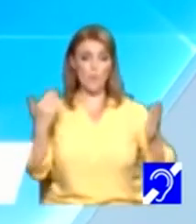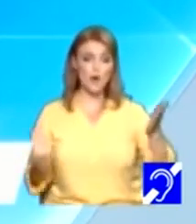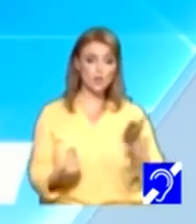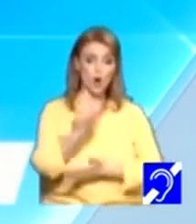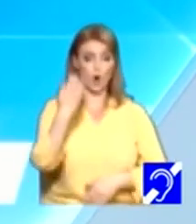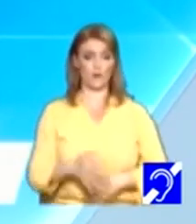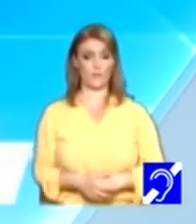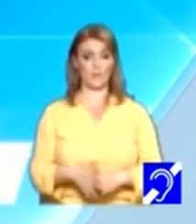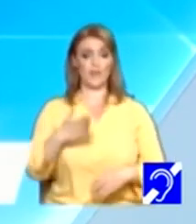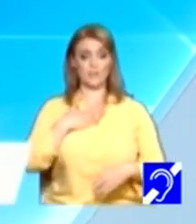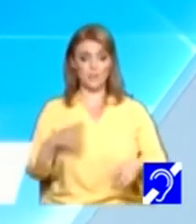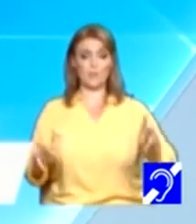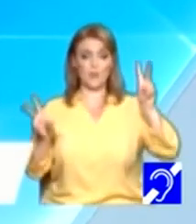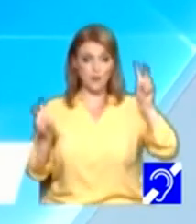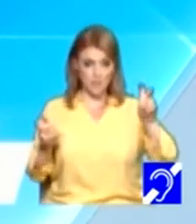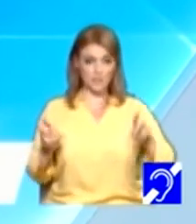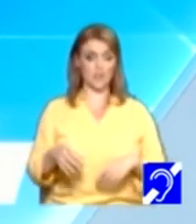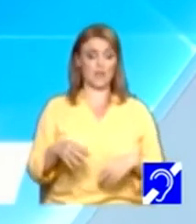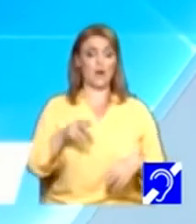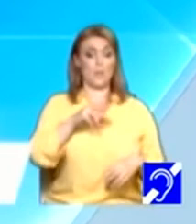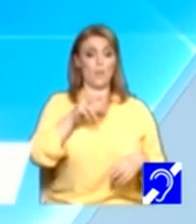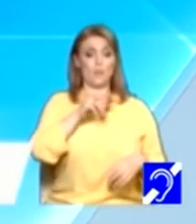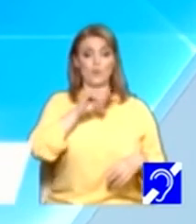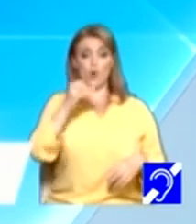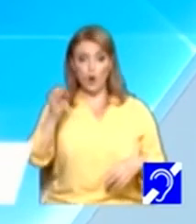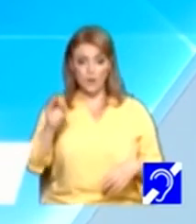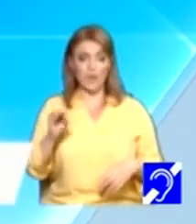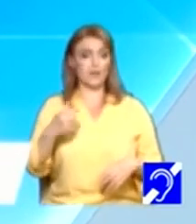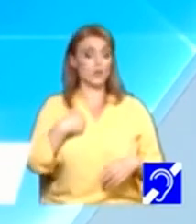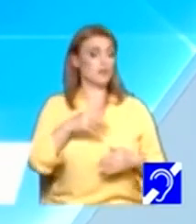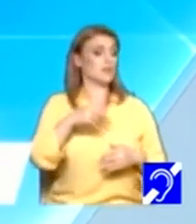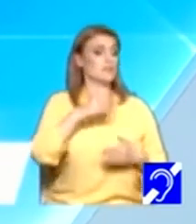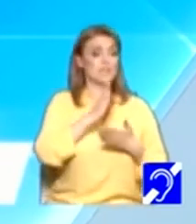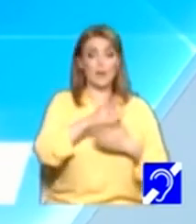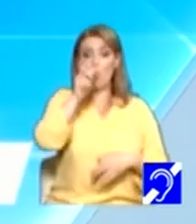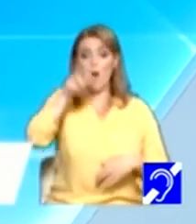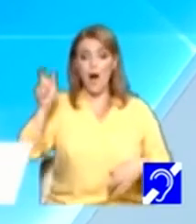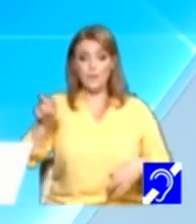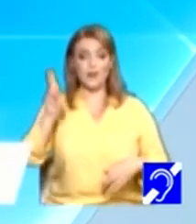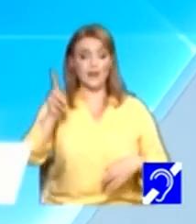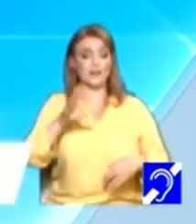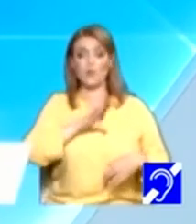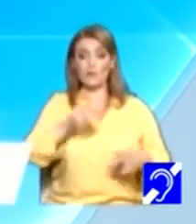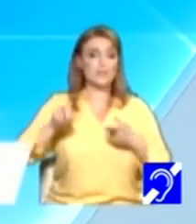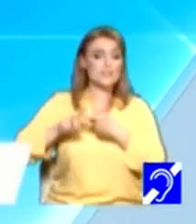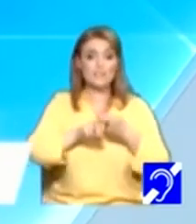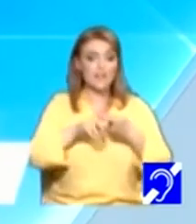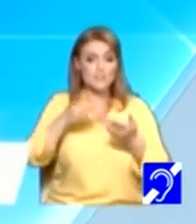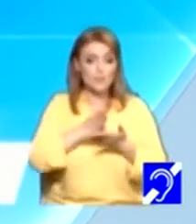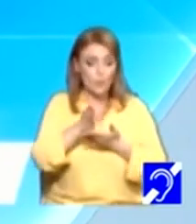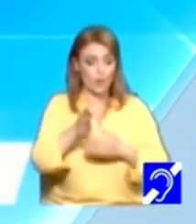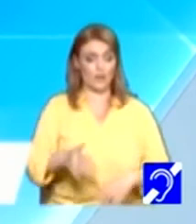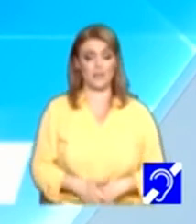este majoritatea din oameni care au plecat, care nu pur și simplu teoretic știu ce înseamnă viață bună. Au trăit, știu cum